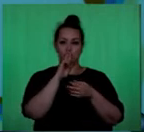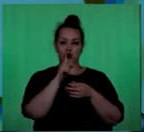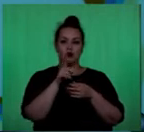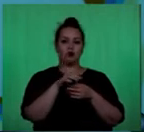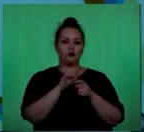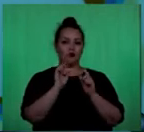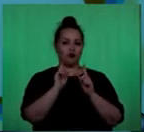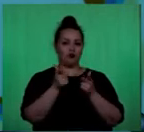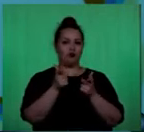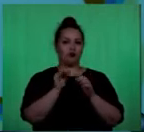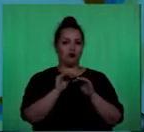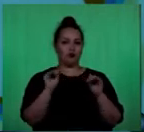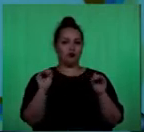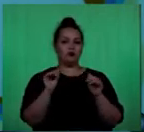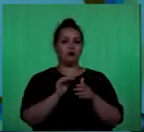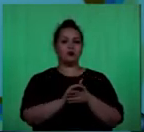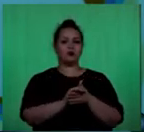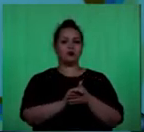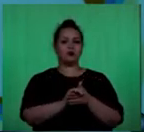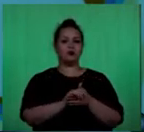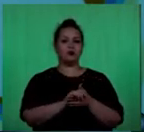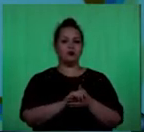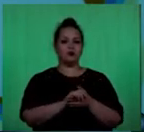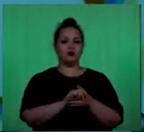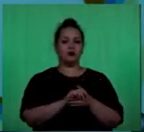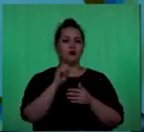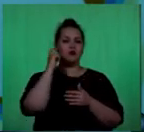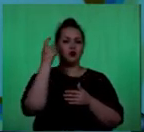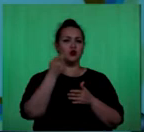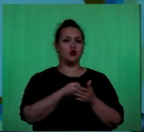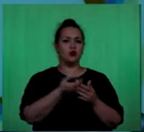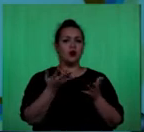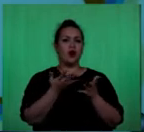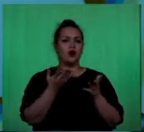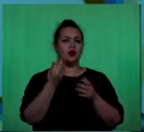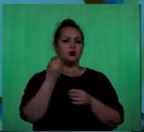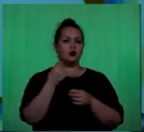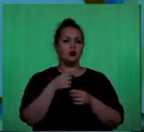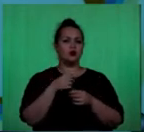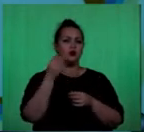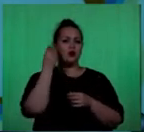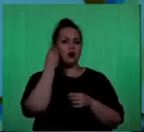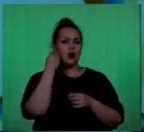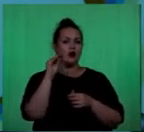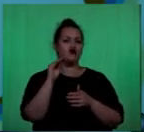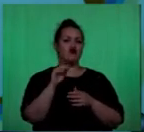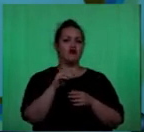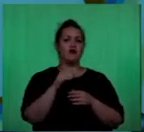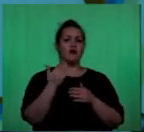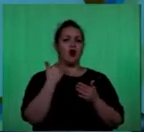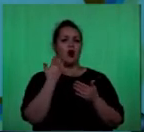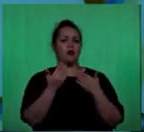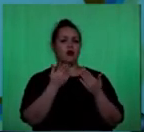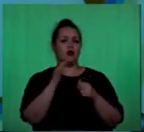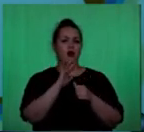ребята конечно давайте с вами узнаем какими же положительными качествами обладал наш